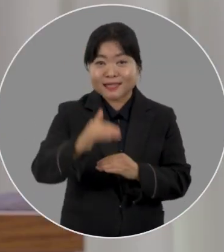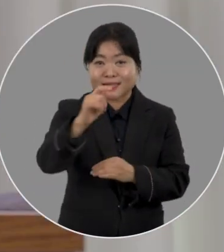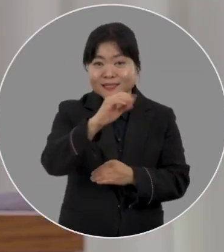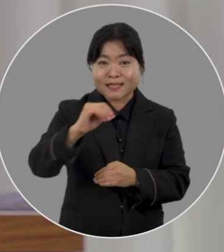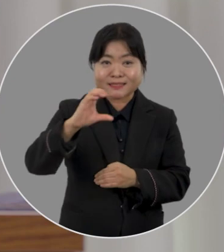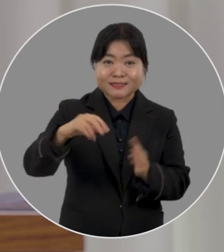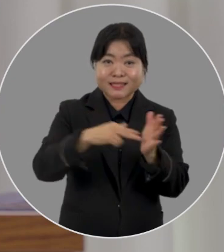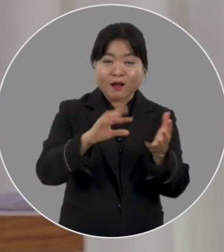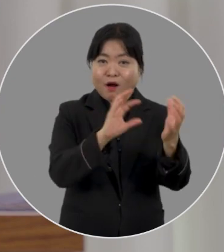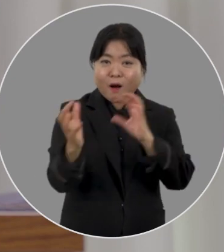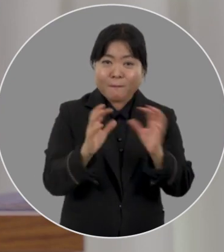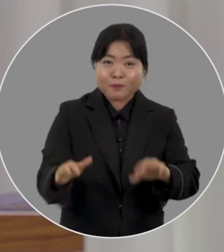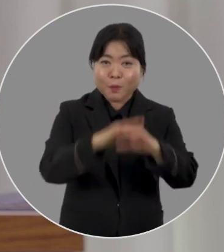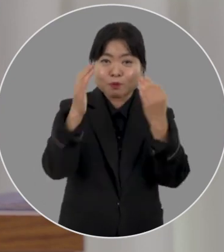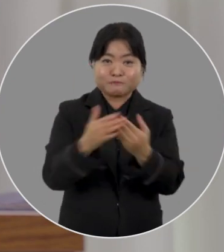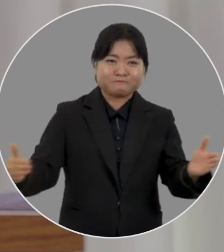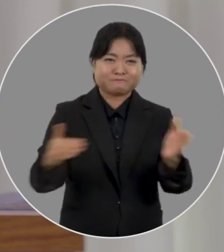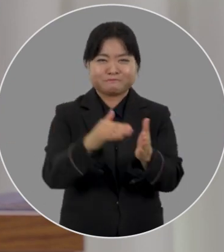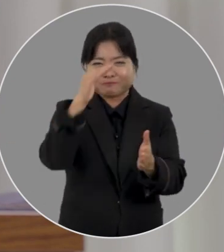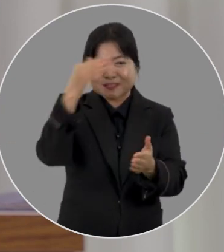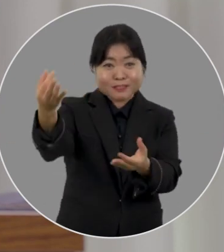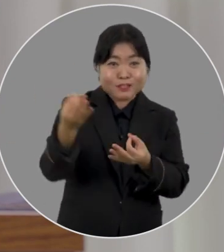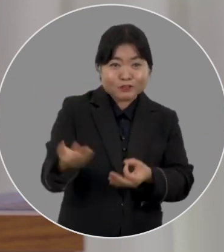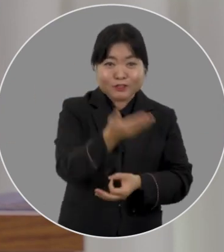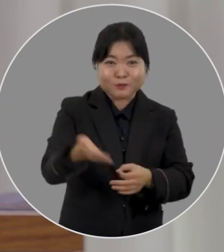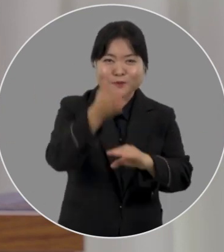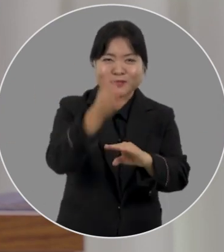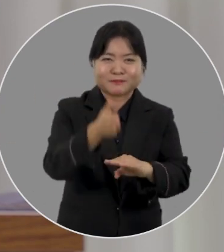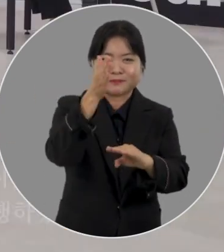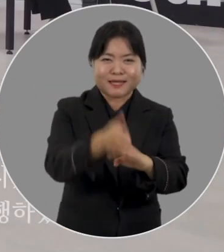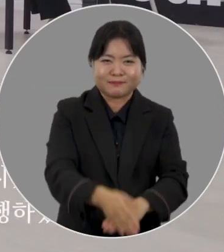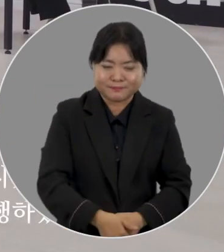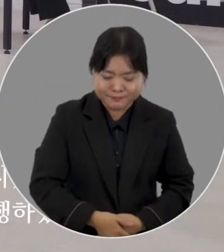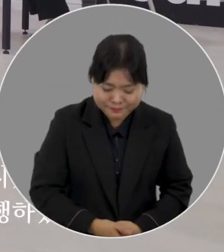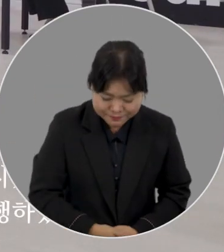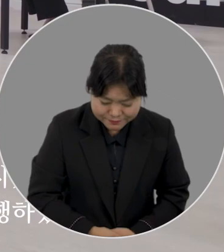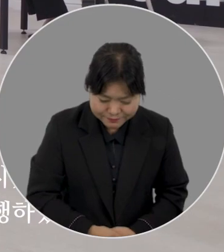진행된 TNC 재단의 컨퍼런스 모두 마치겠습니다. 시청해주신 여러분 대단히 고맙습니다.